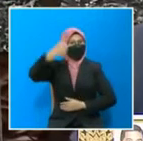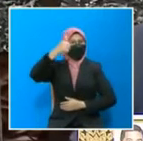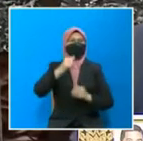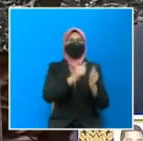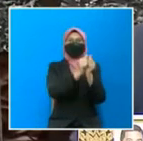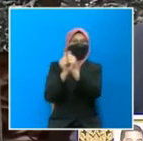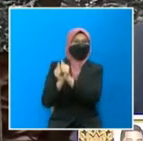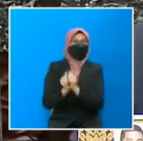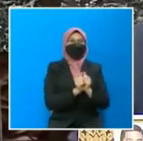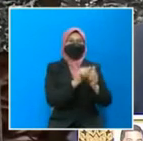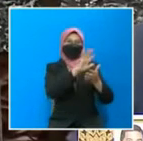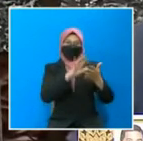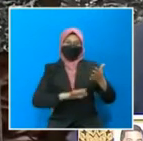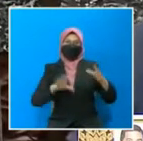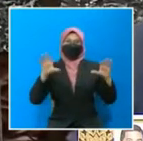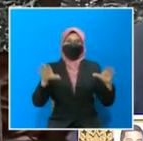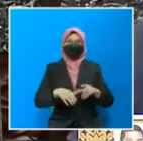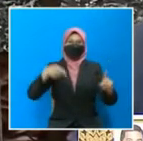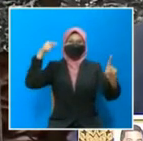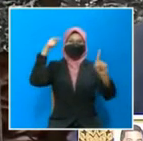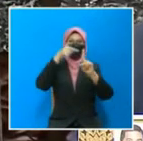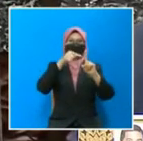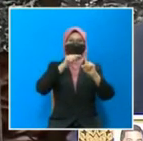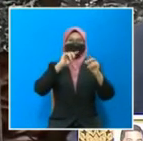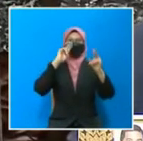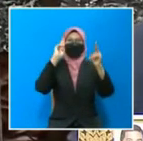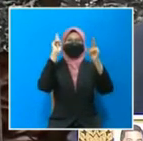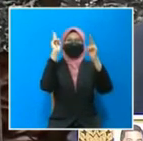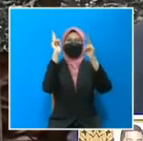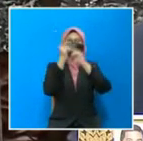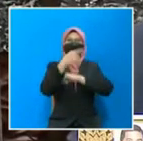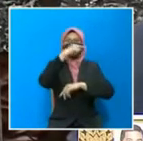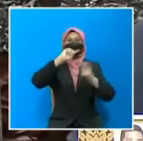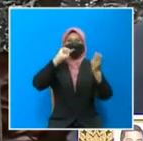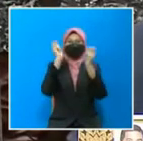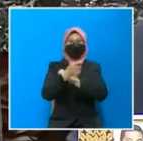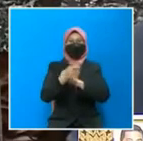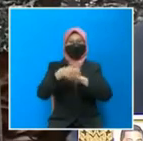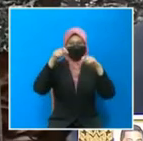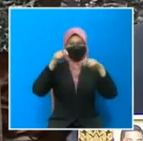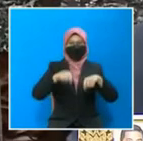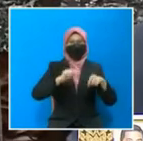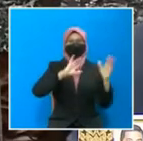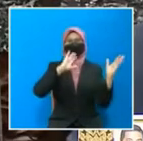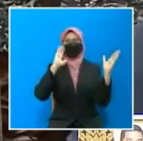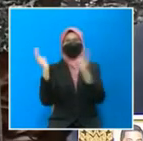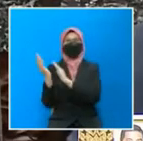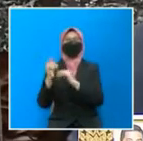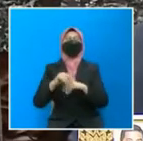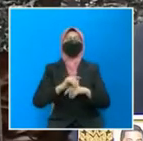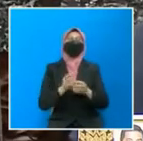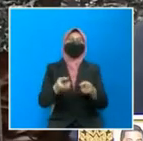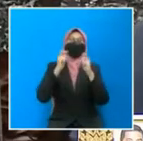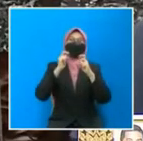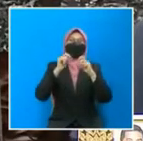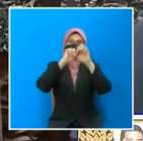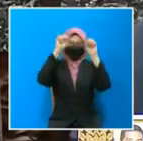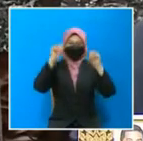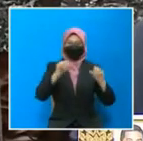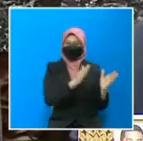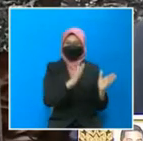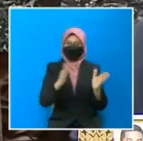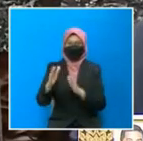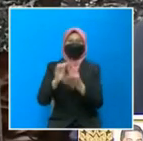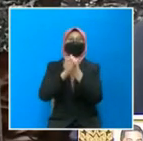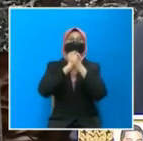Bersama dirangka sebagai hala tuju peralihan keluar dari krisis ini secara segera, sistematik dan selamat. Melangkah ke hadapan,